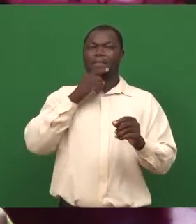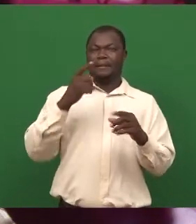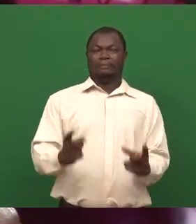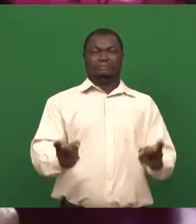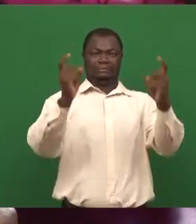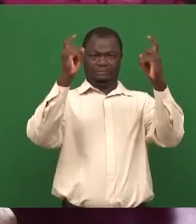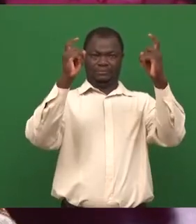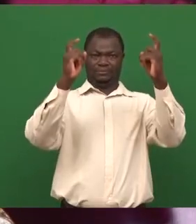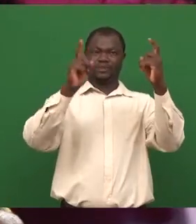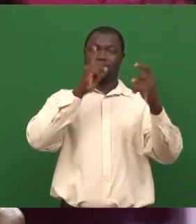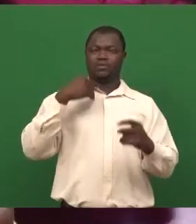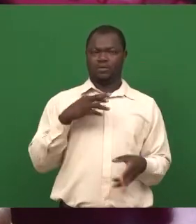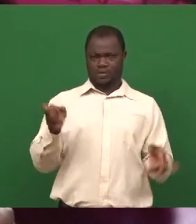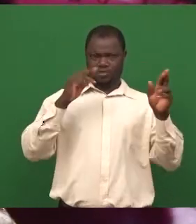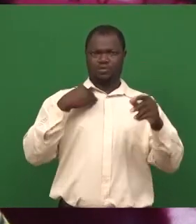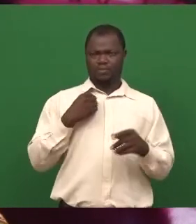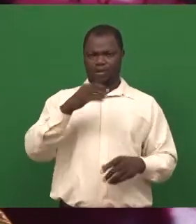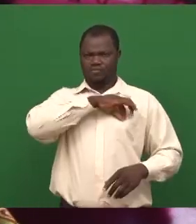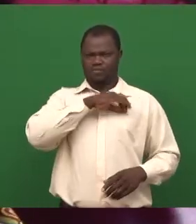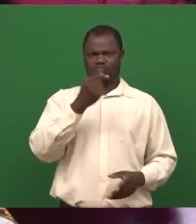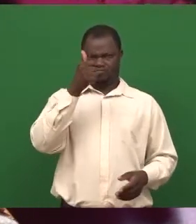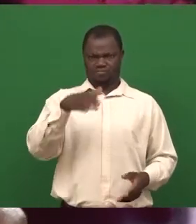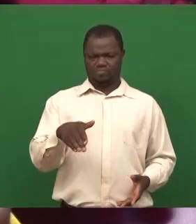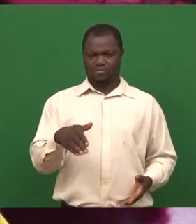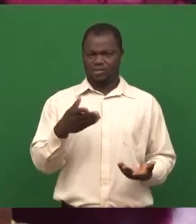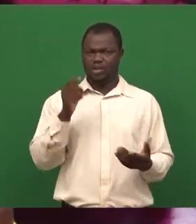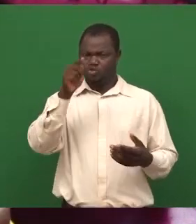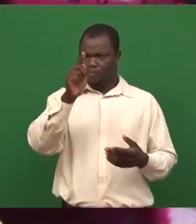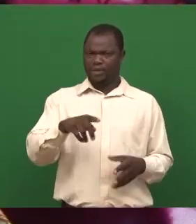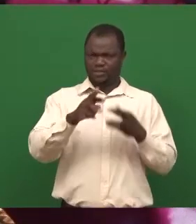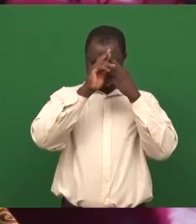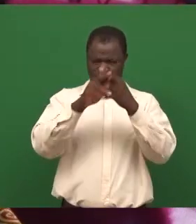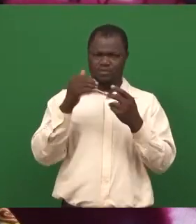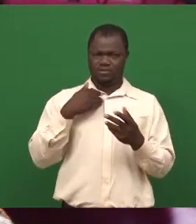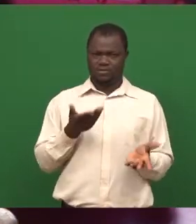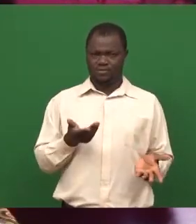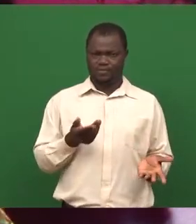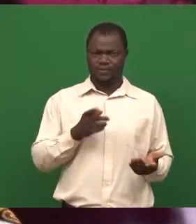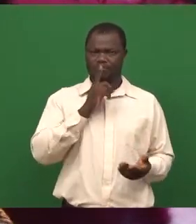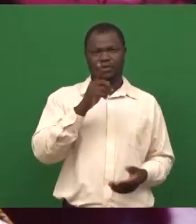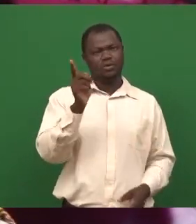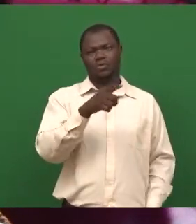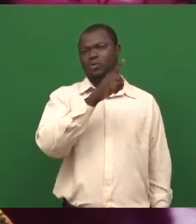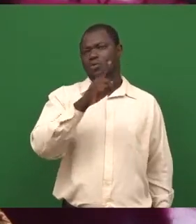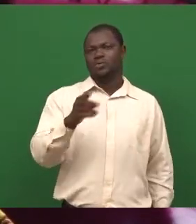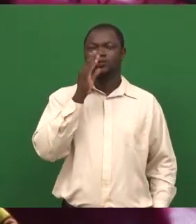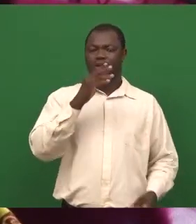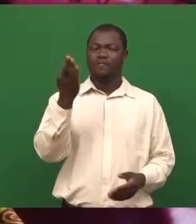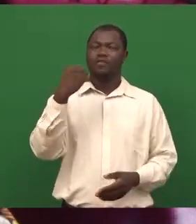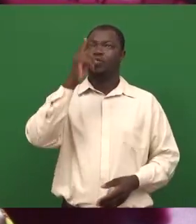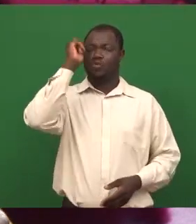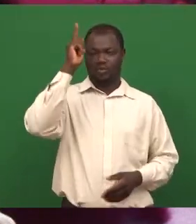ini mai ndinowana mari yakadarika yako, saka teerera ini. Handizvo zvakataurwa